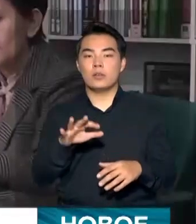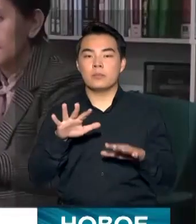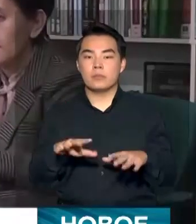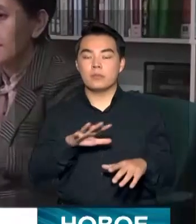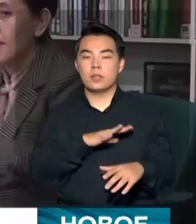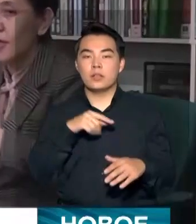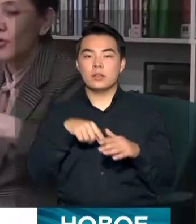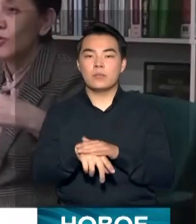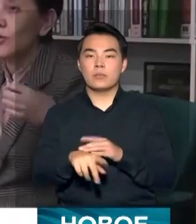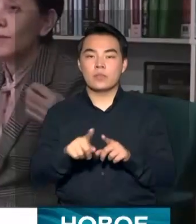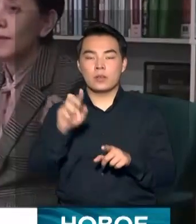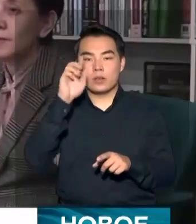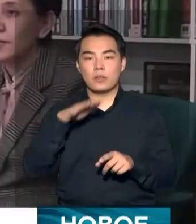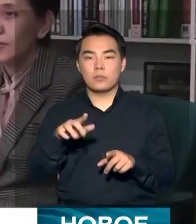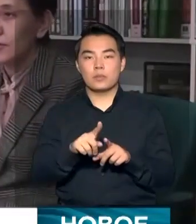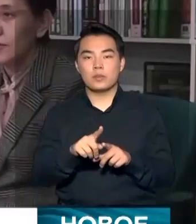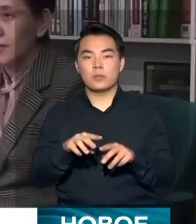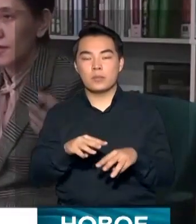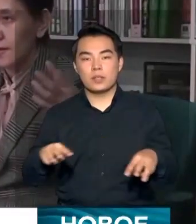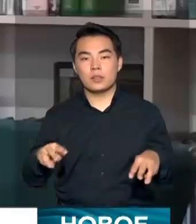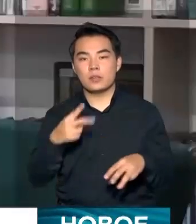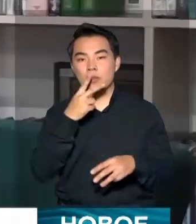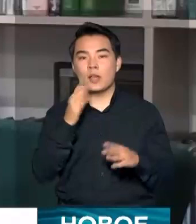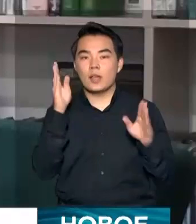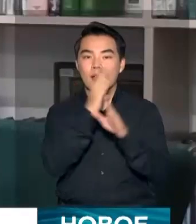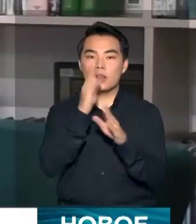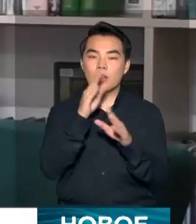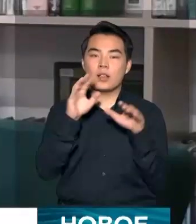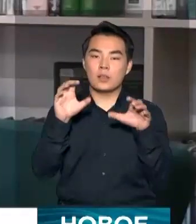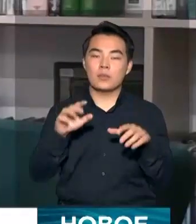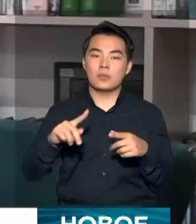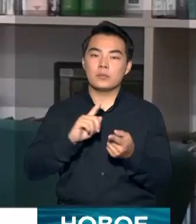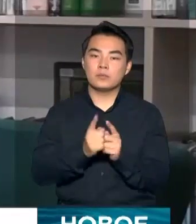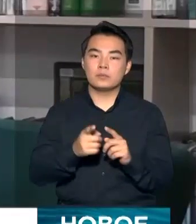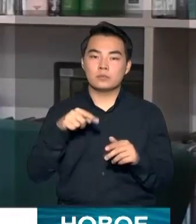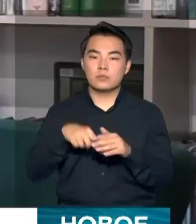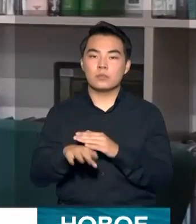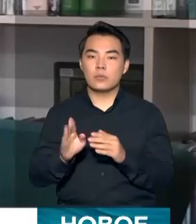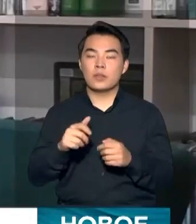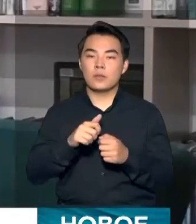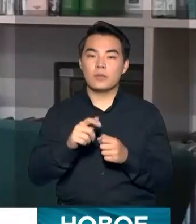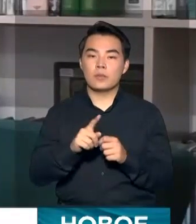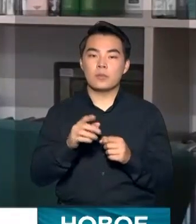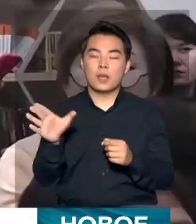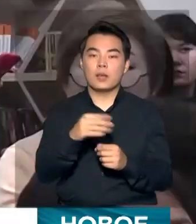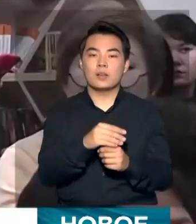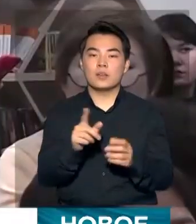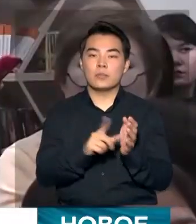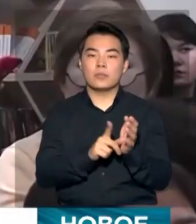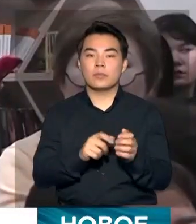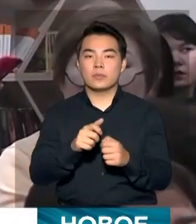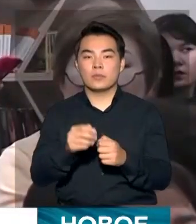обсуждают в правительстве, как и внесение поправок в экологический кодекс, согласно которым компенсации будут выплачивать всем, кто